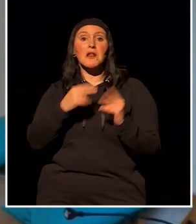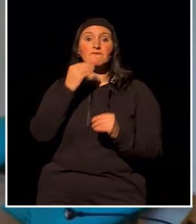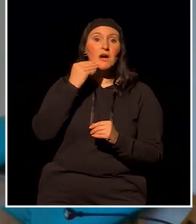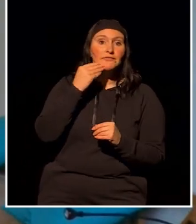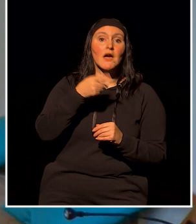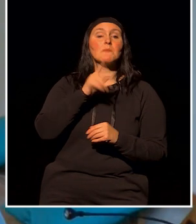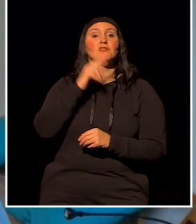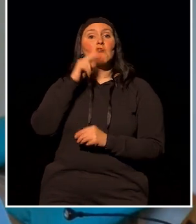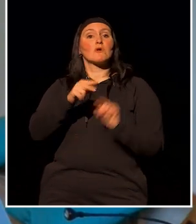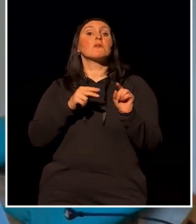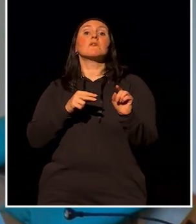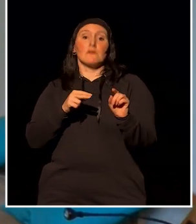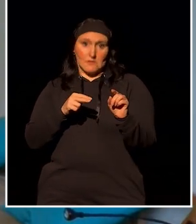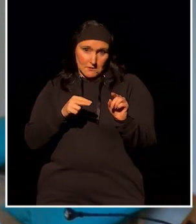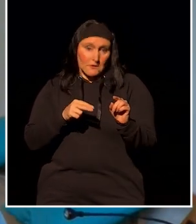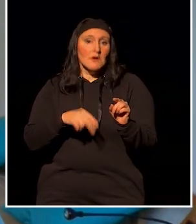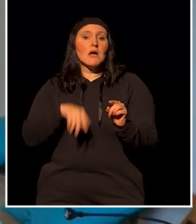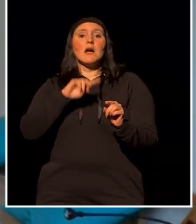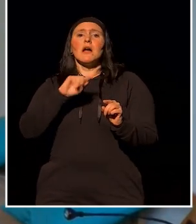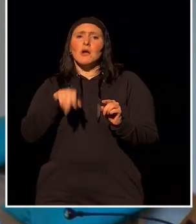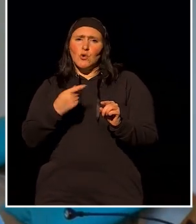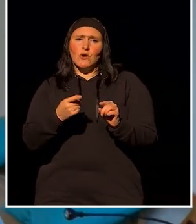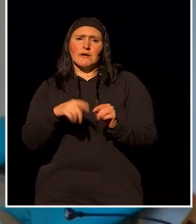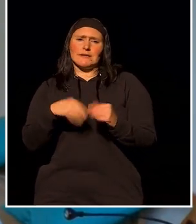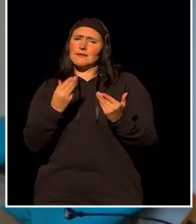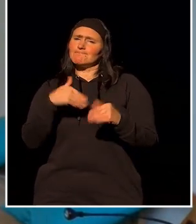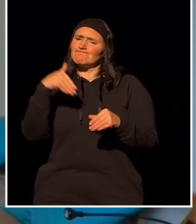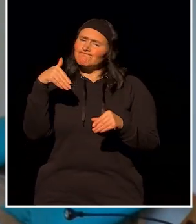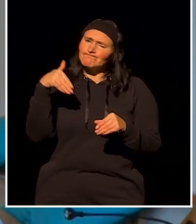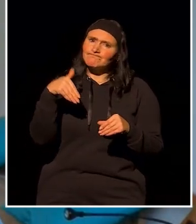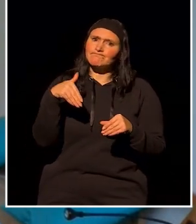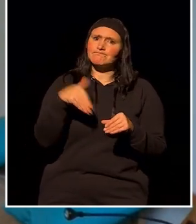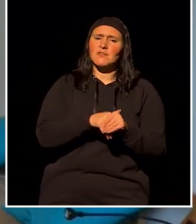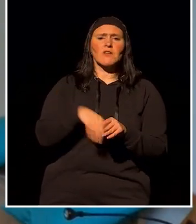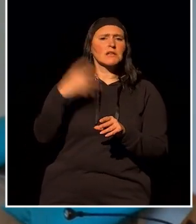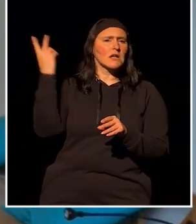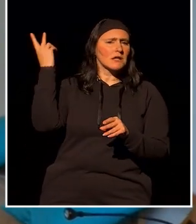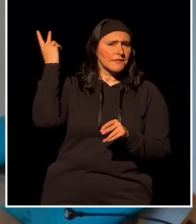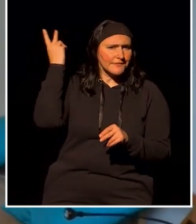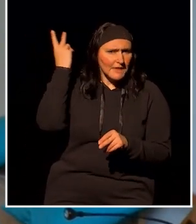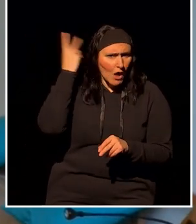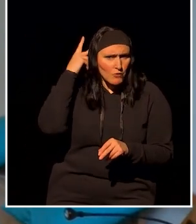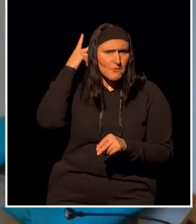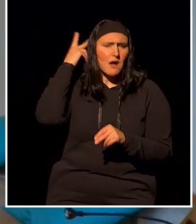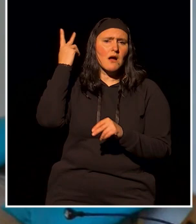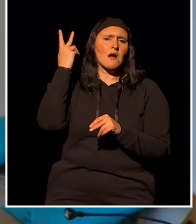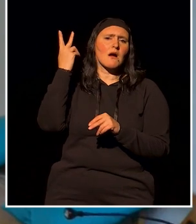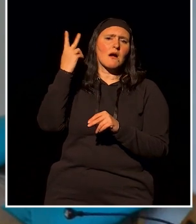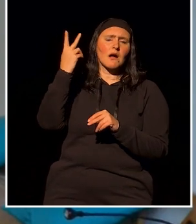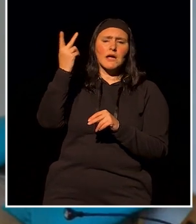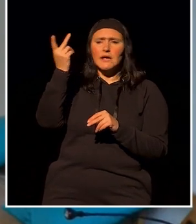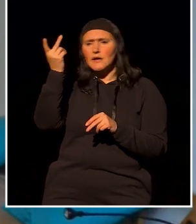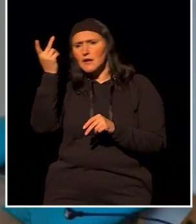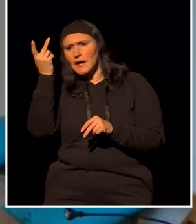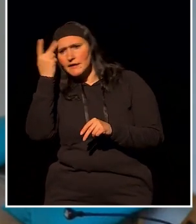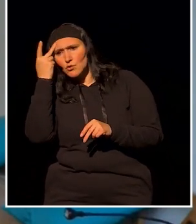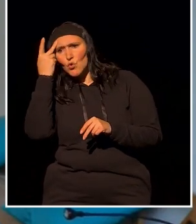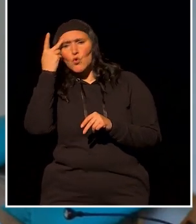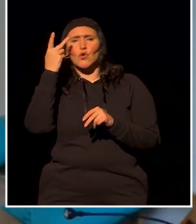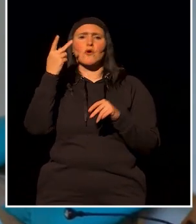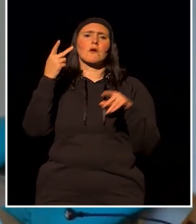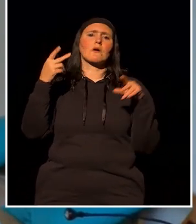Grundelemente auch der Auseinandersetzung mit Traumata, mit Erinnerungen, mit Befürchtungen und